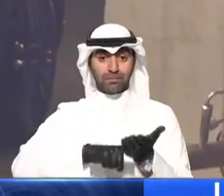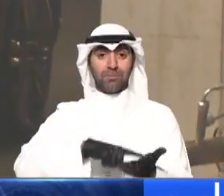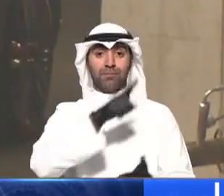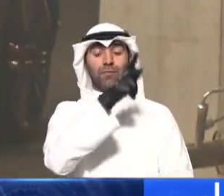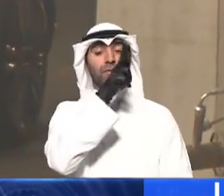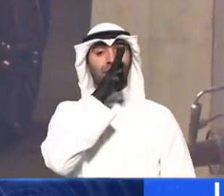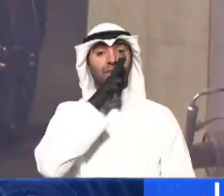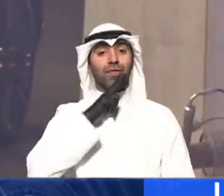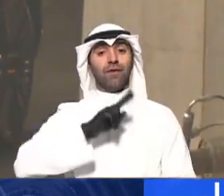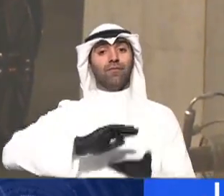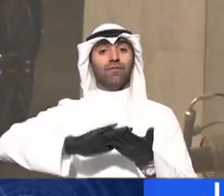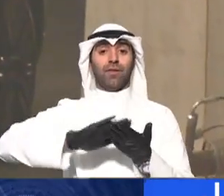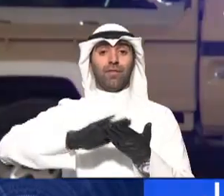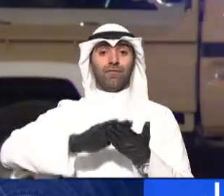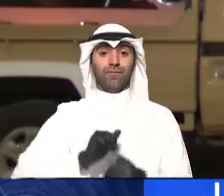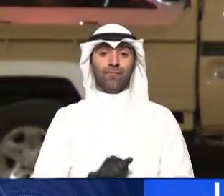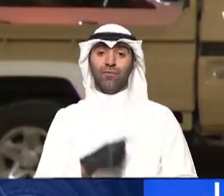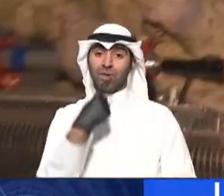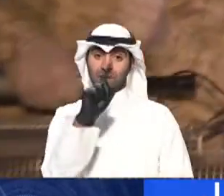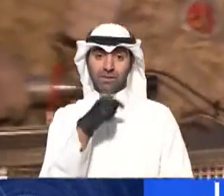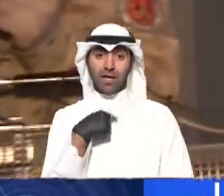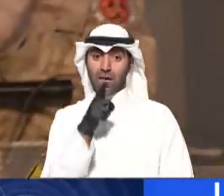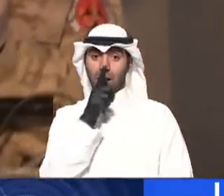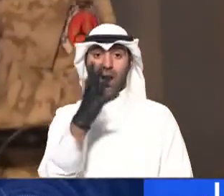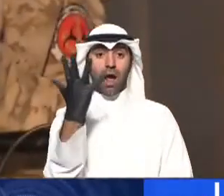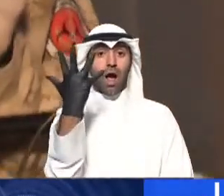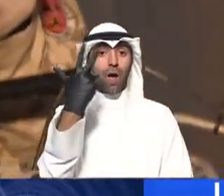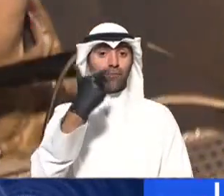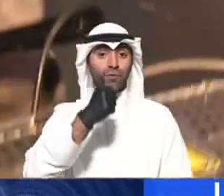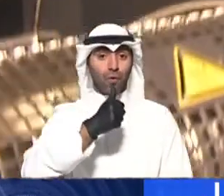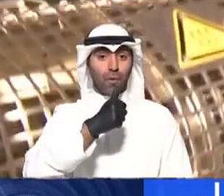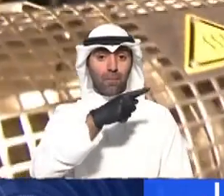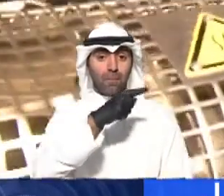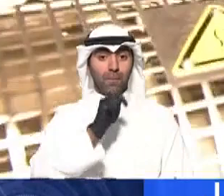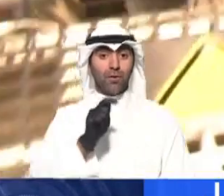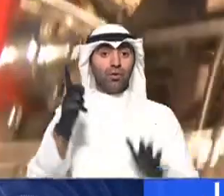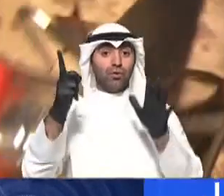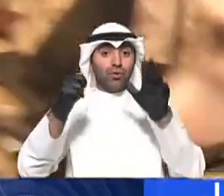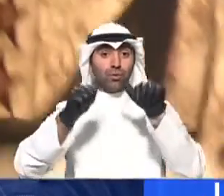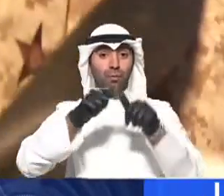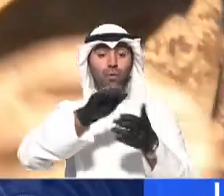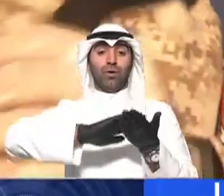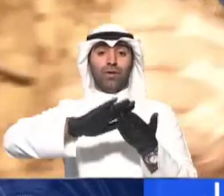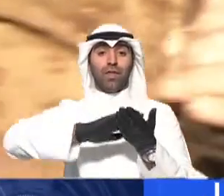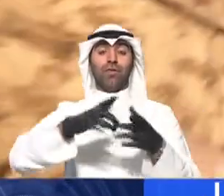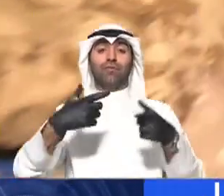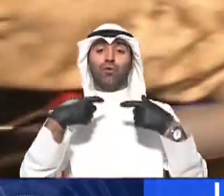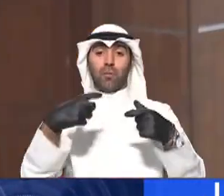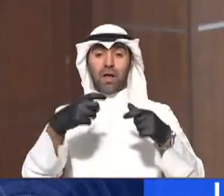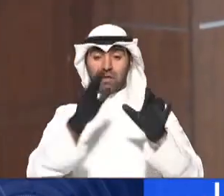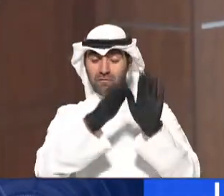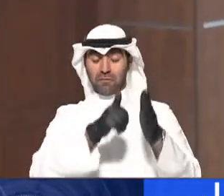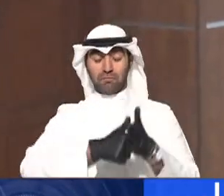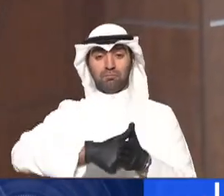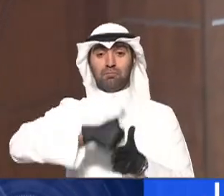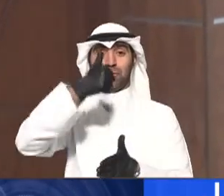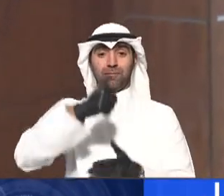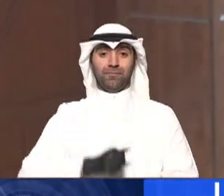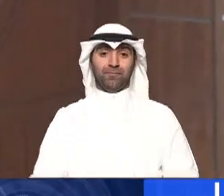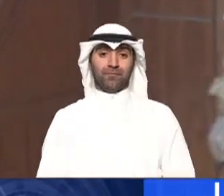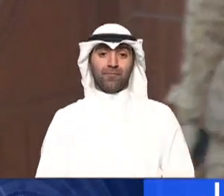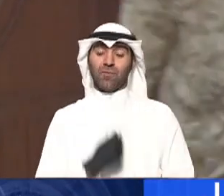هي تأخذ من 5 أيام إلى 6 أيام. واستخدمت وحدة التعقيم والتطهير التابعة للقوى البحرية بوزارة